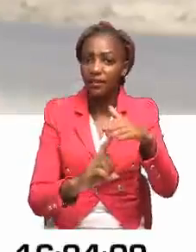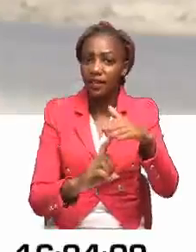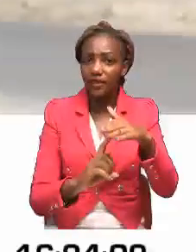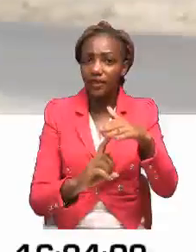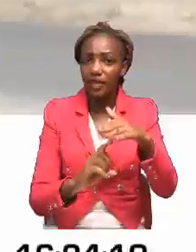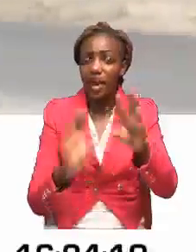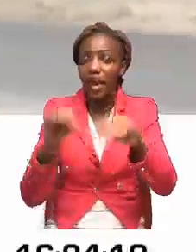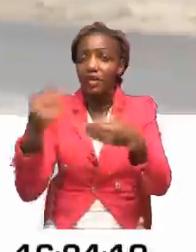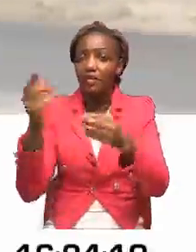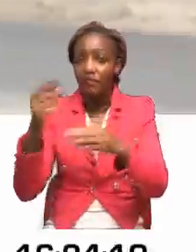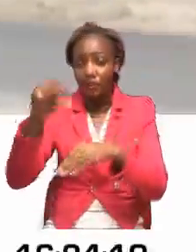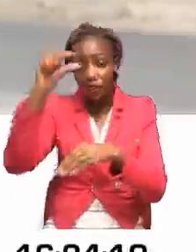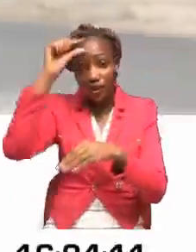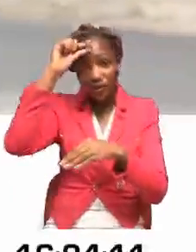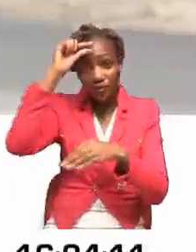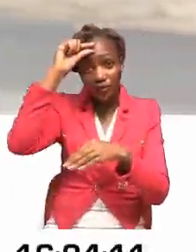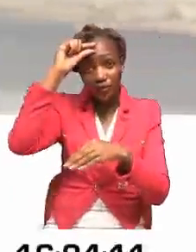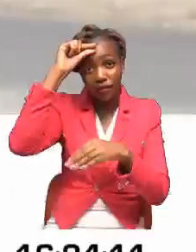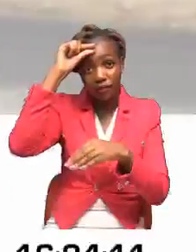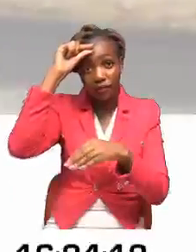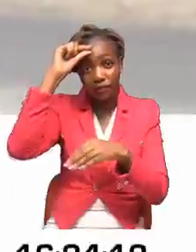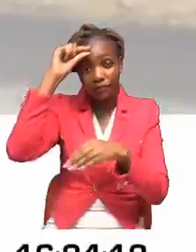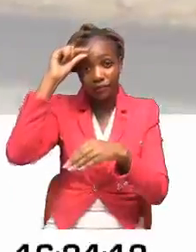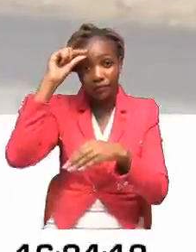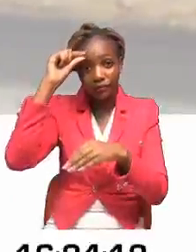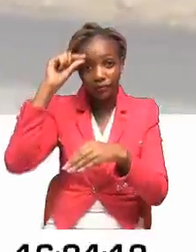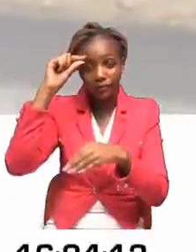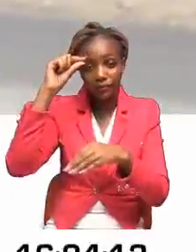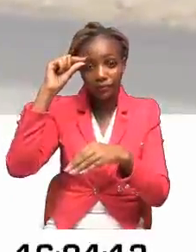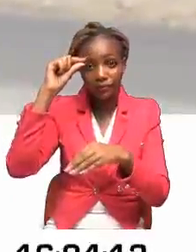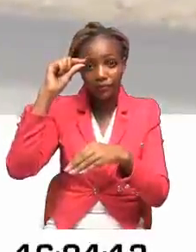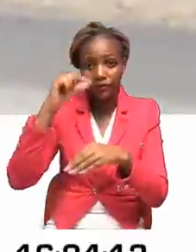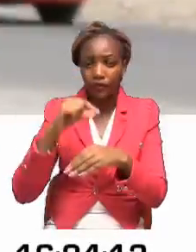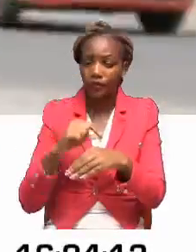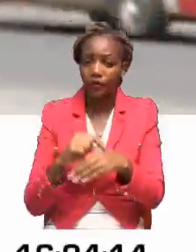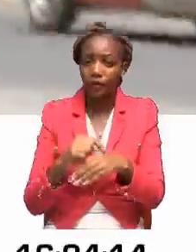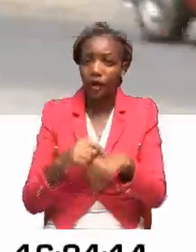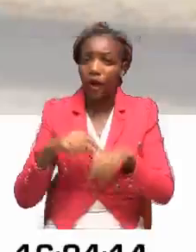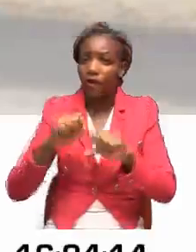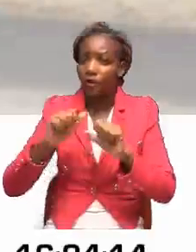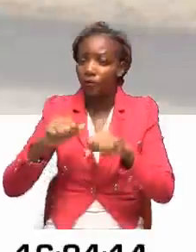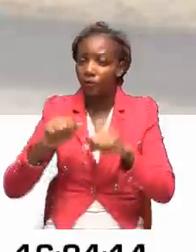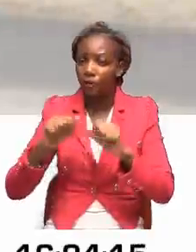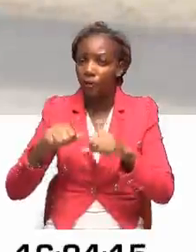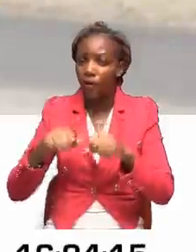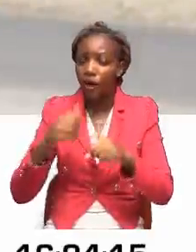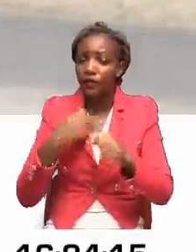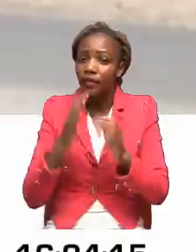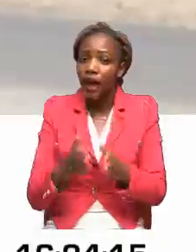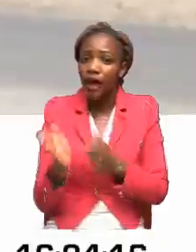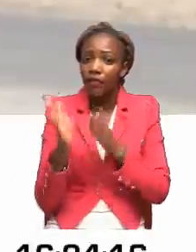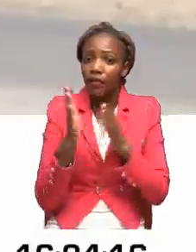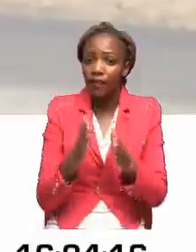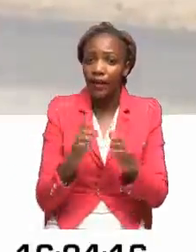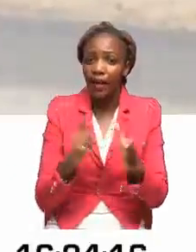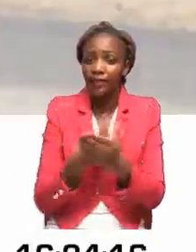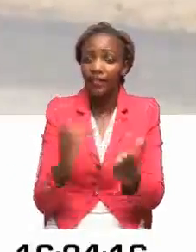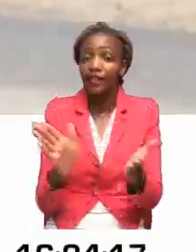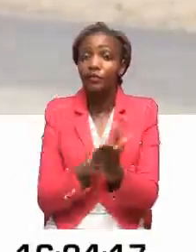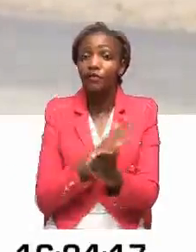zilichukuliwa, zinge badala ya kuchukua hizo za idara tatu wangefanya tu mpango iwe impeachment